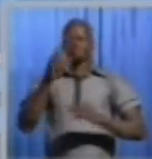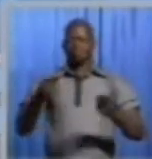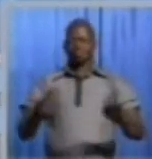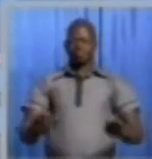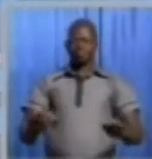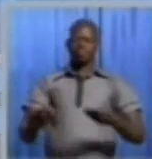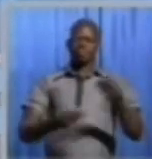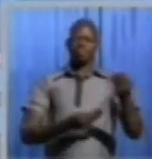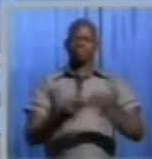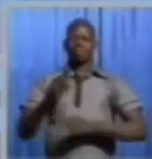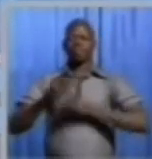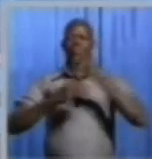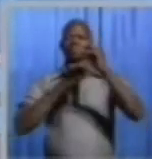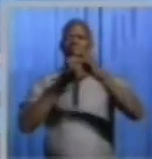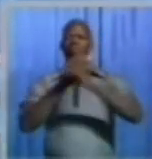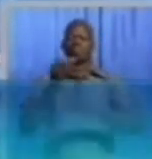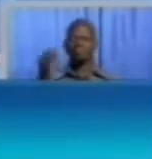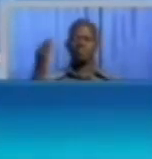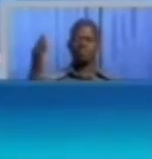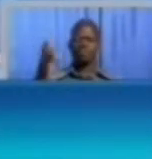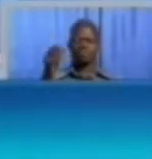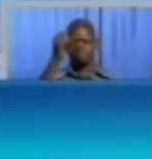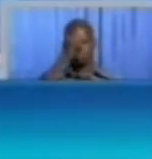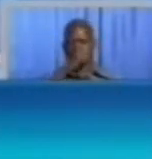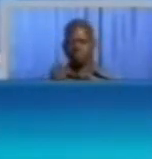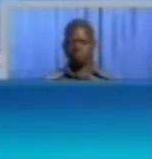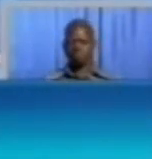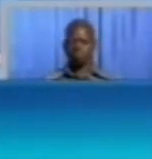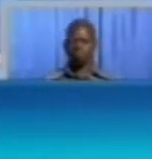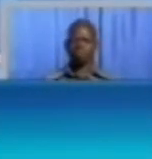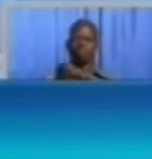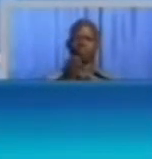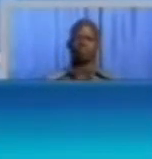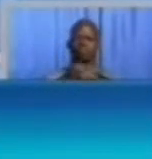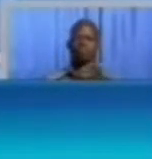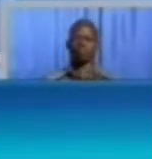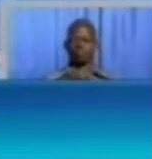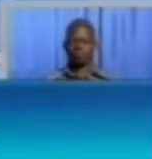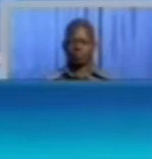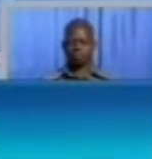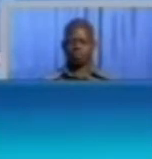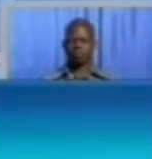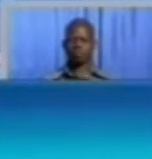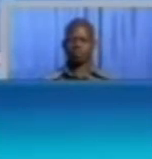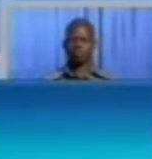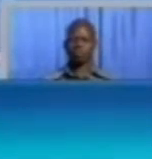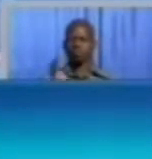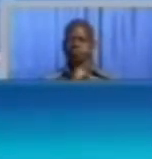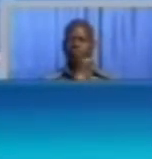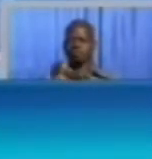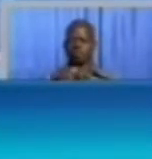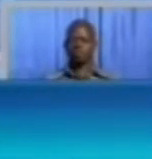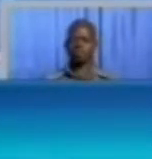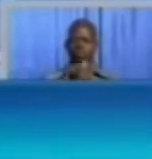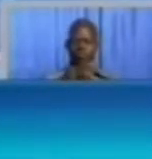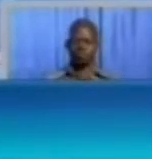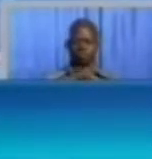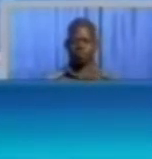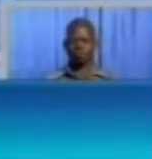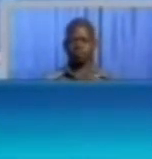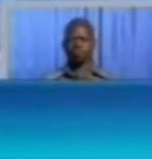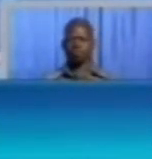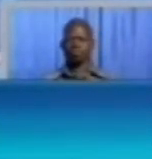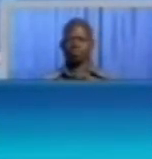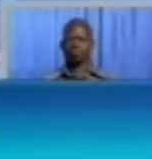le monde des affaires, le Forum Africalia édition 2014 compte mobiliser près de 400 entreprises du monde entier. Dans